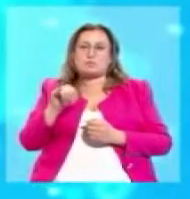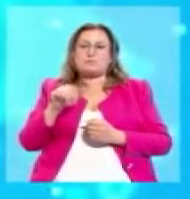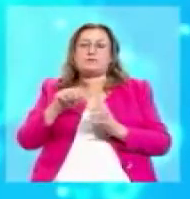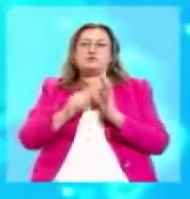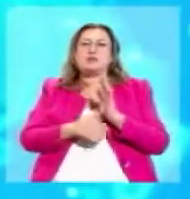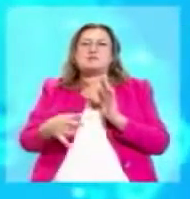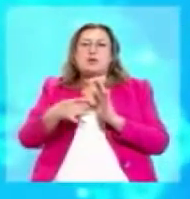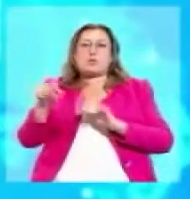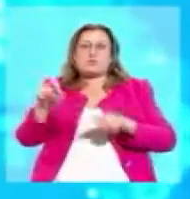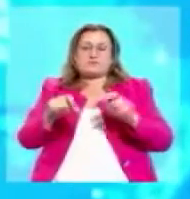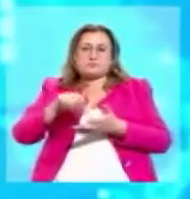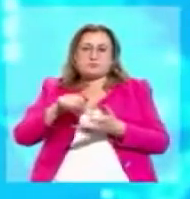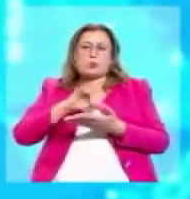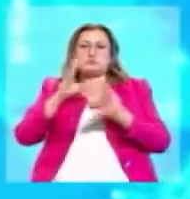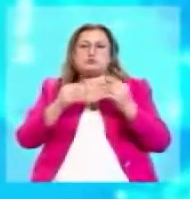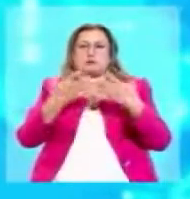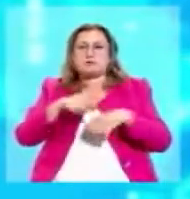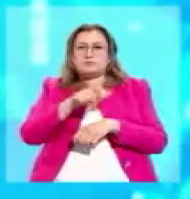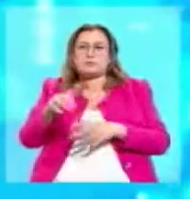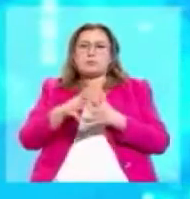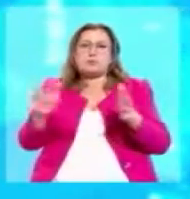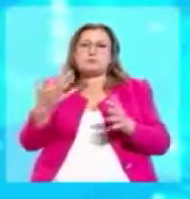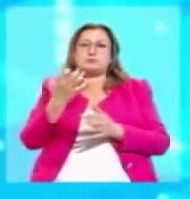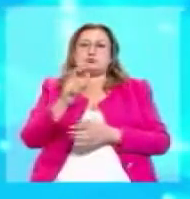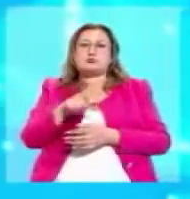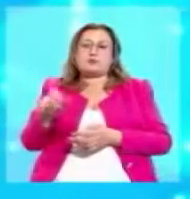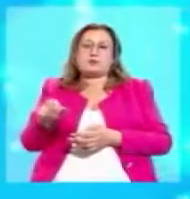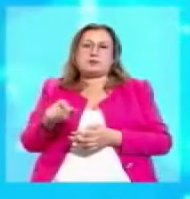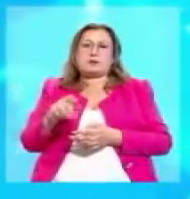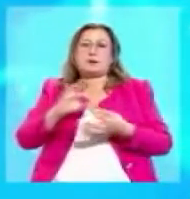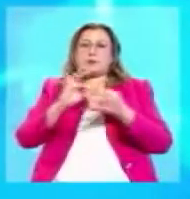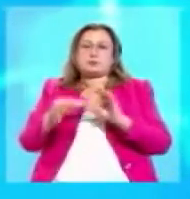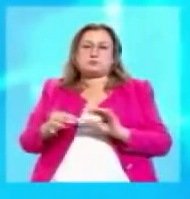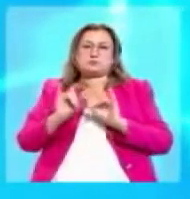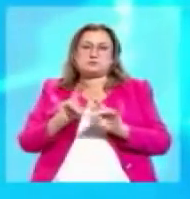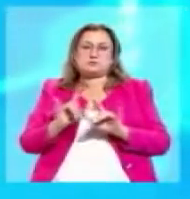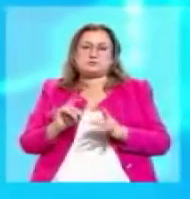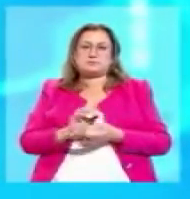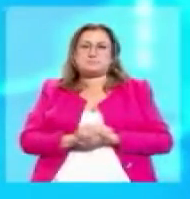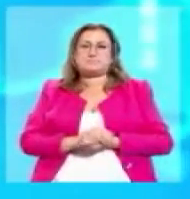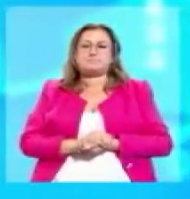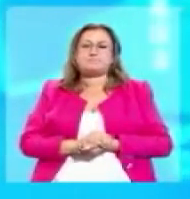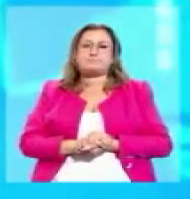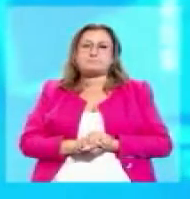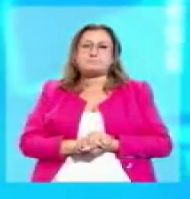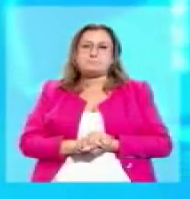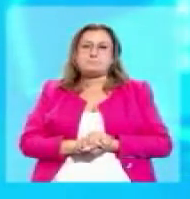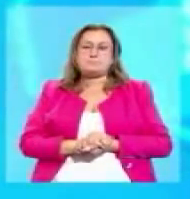16 районов. Общее количество участников составило более 500 человек. Подробнее расскажет Владислав